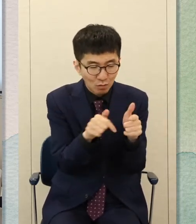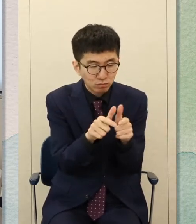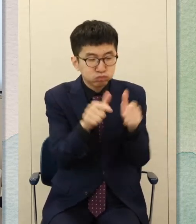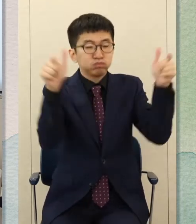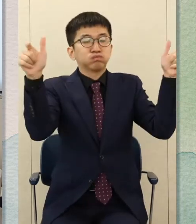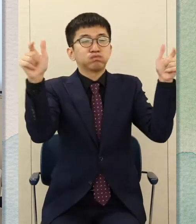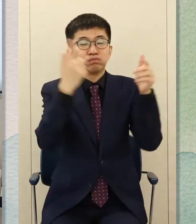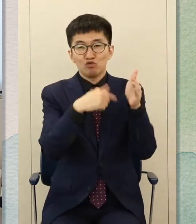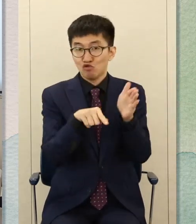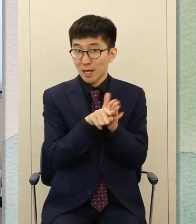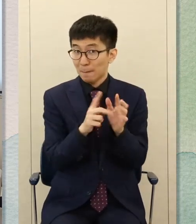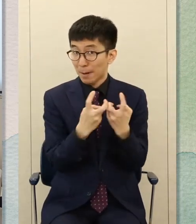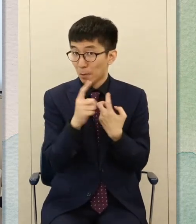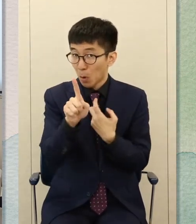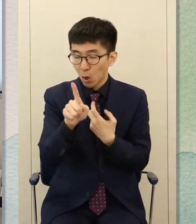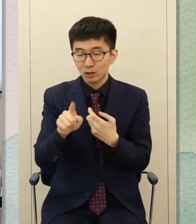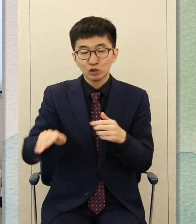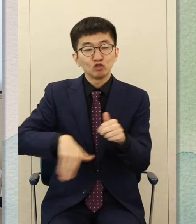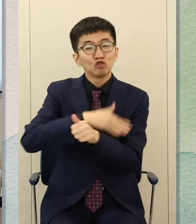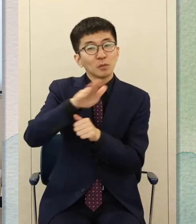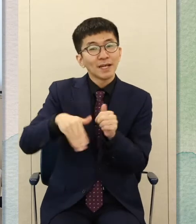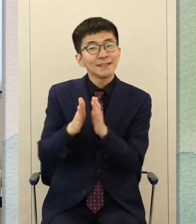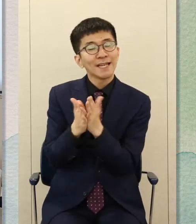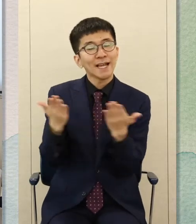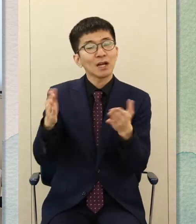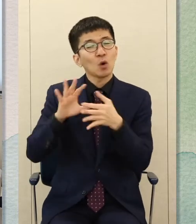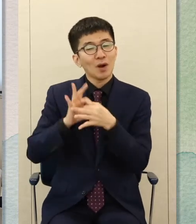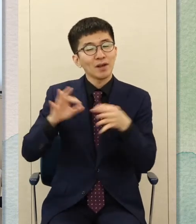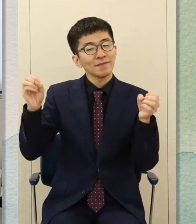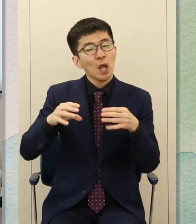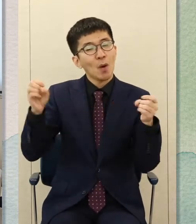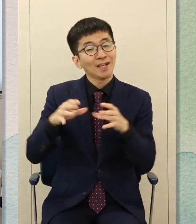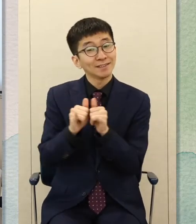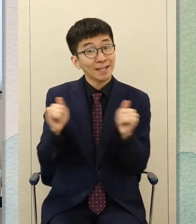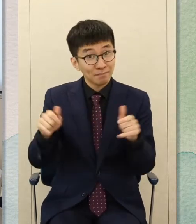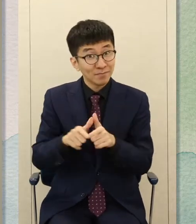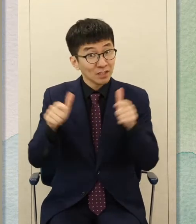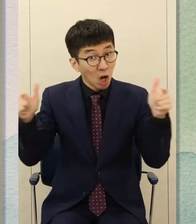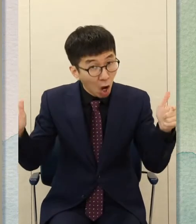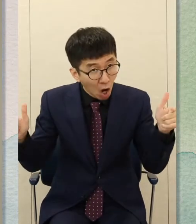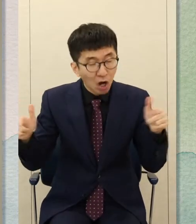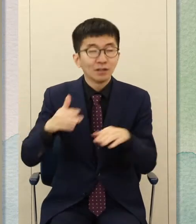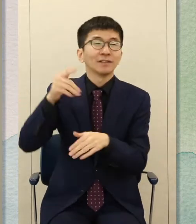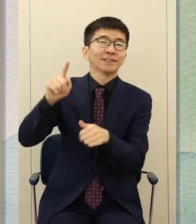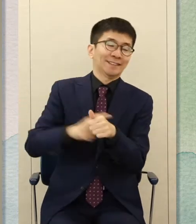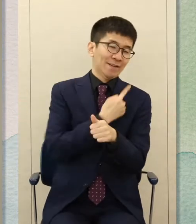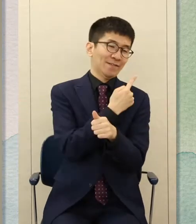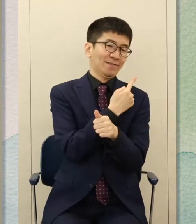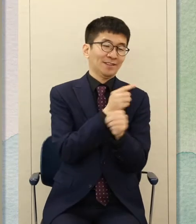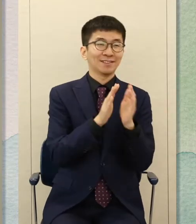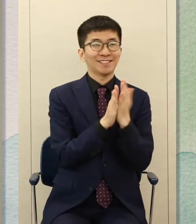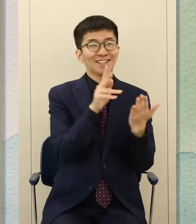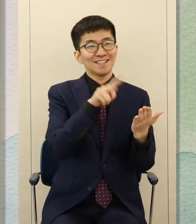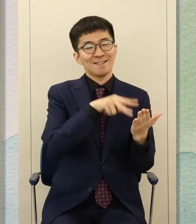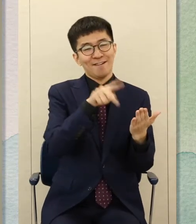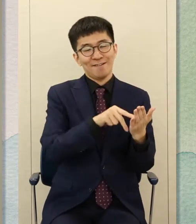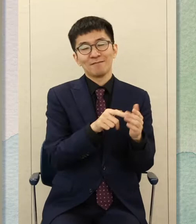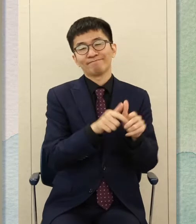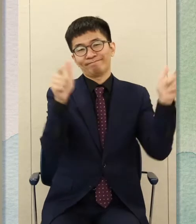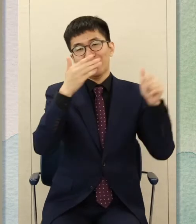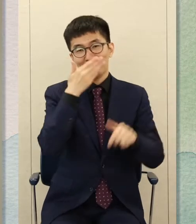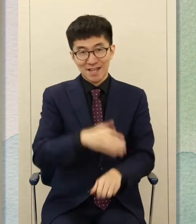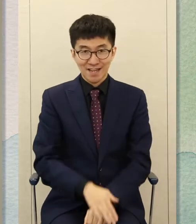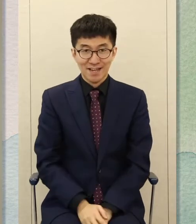주변에 책 이야기하는 독서 대화를 하는 사람들이 많아져야 된다. 하는 거죠. 예. 그거를